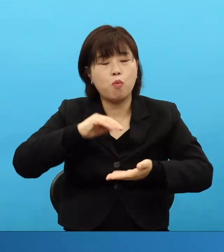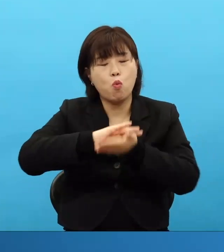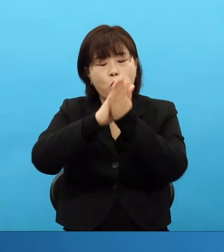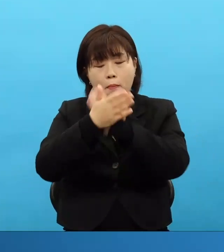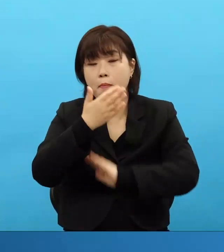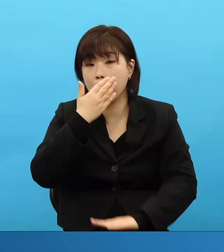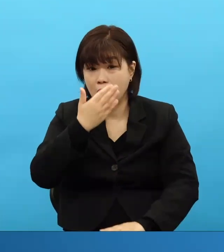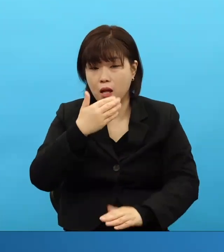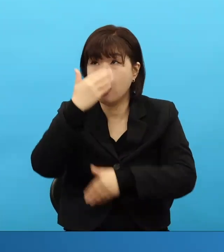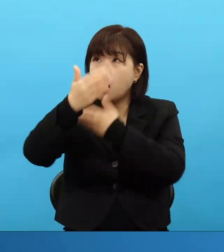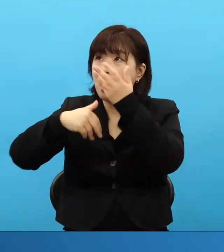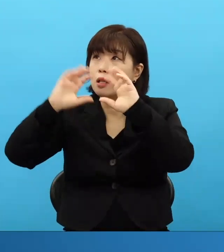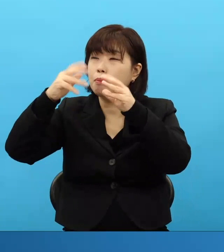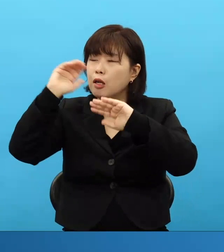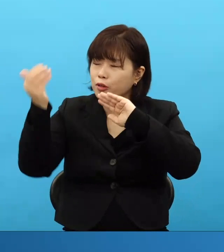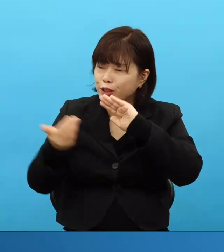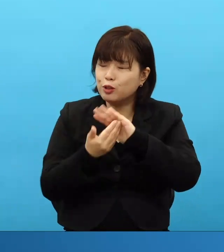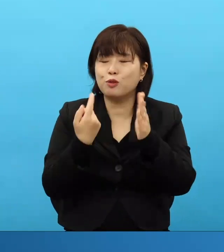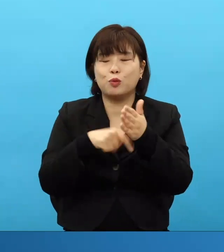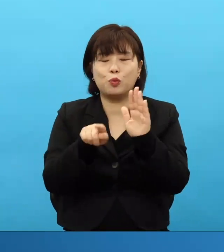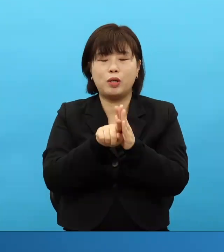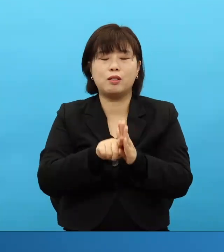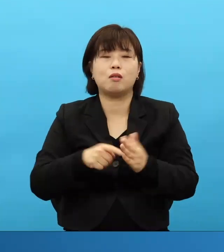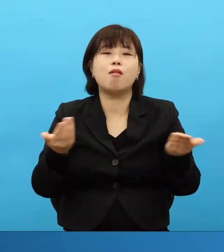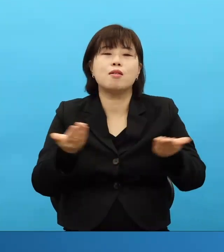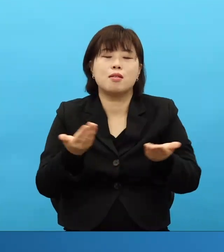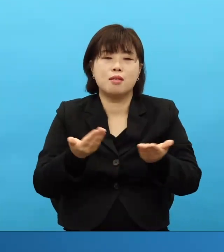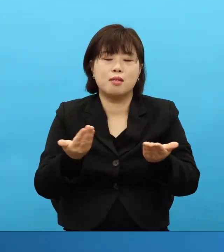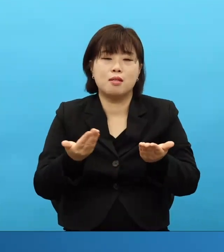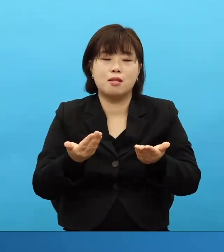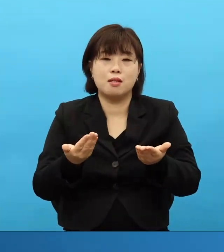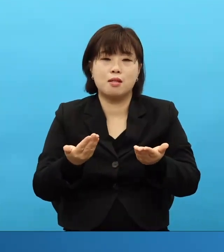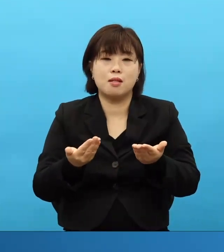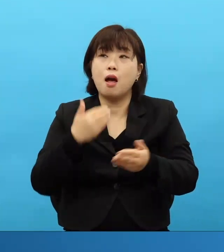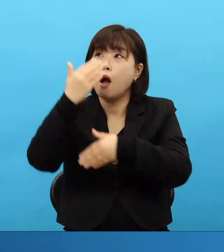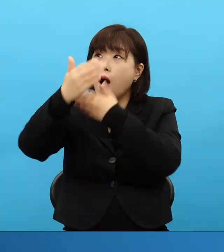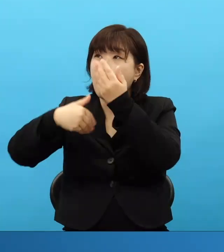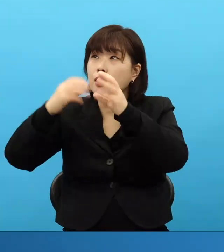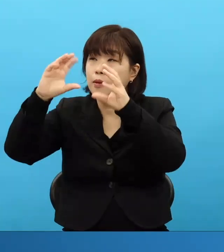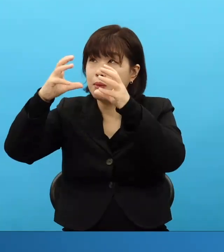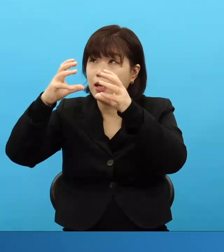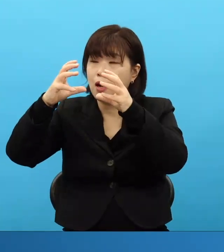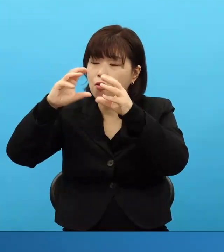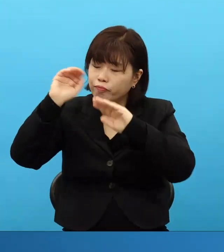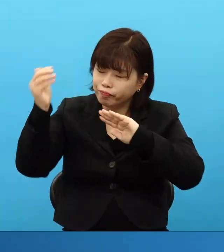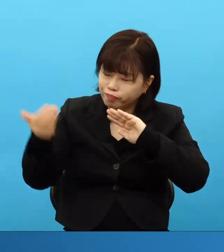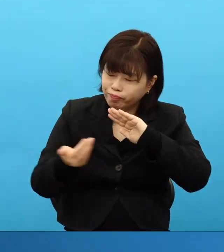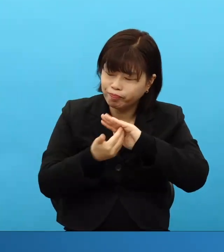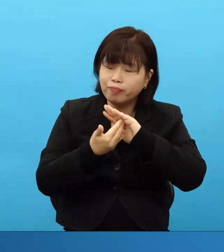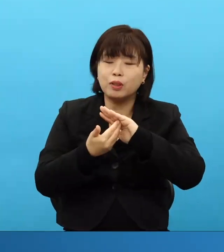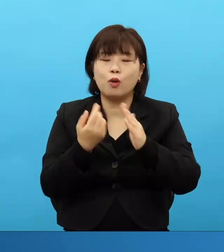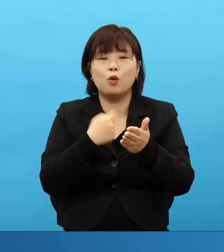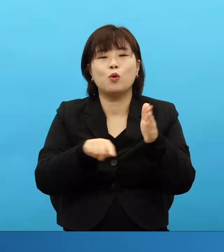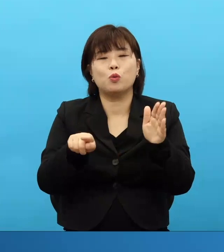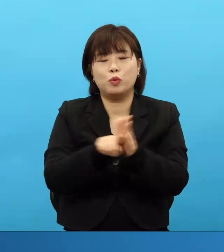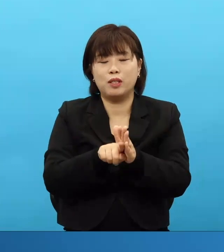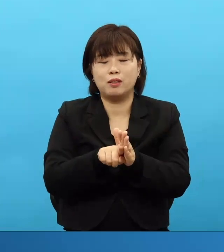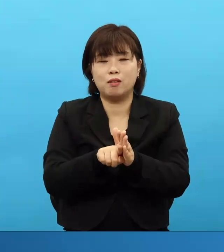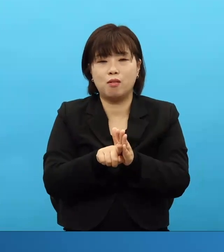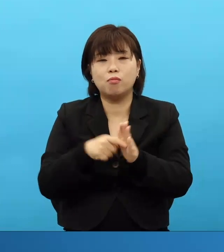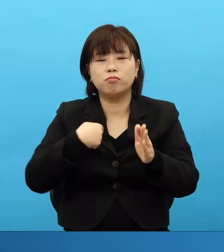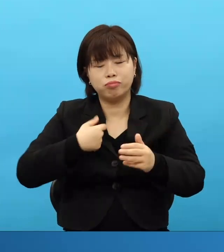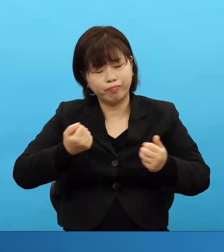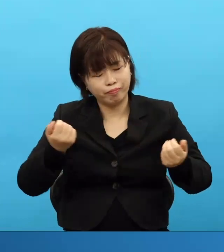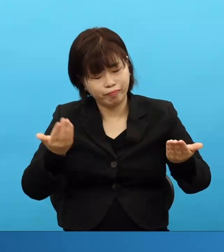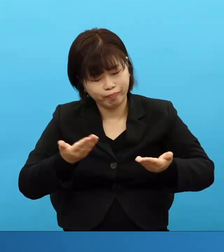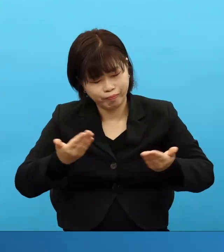it's for this that you work. 흑암 나라에 하나님의 나라, That in this world of darkness, you are 세상 bringing 나라에 God's will. 하나님의 나라, That in this worldly kingdom, you are bringing God's 나에게